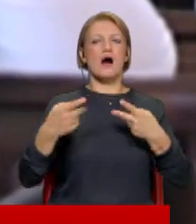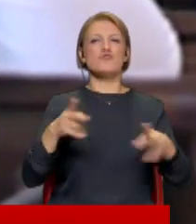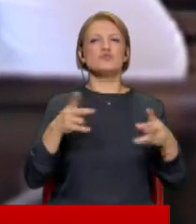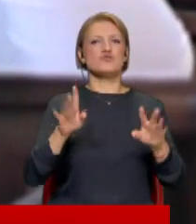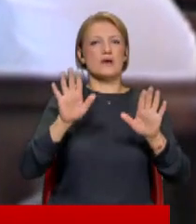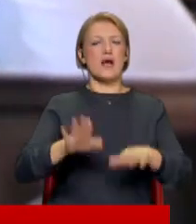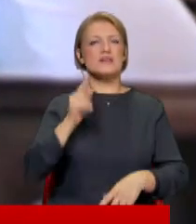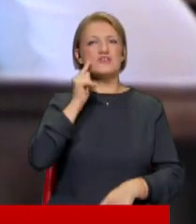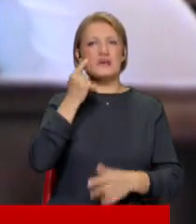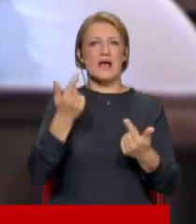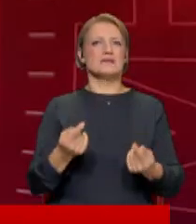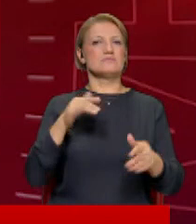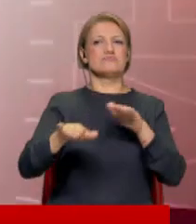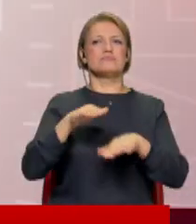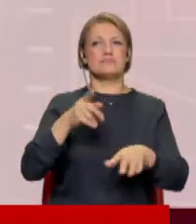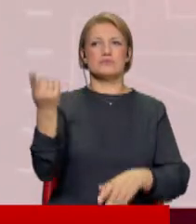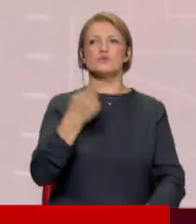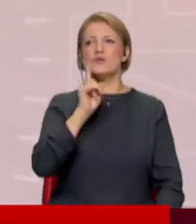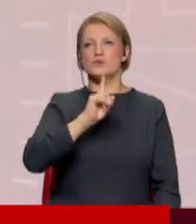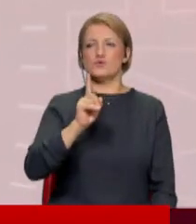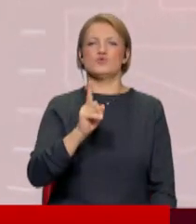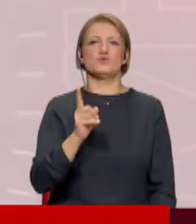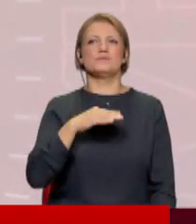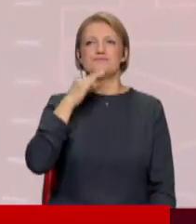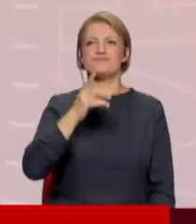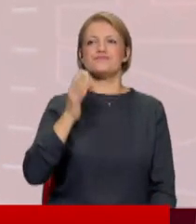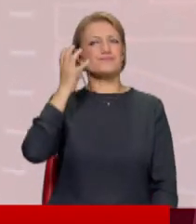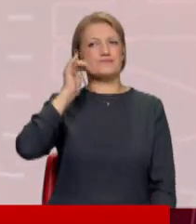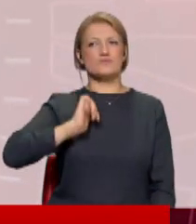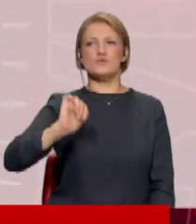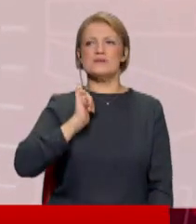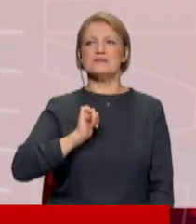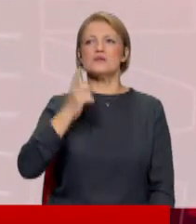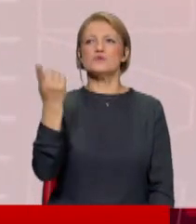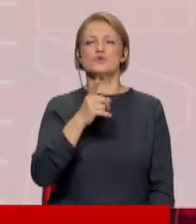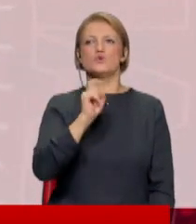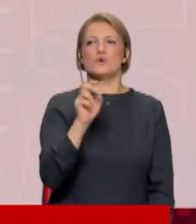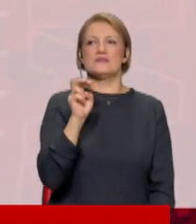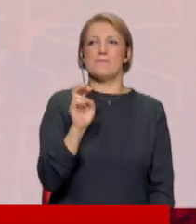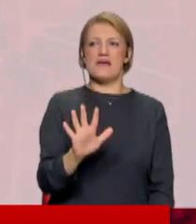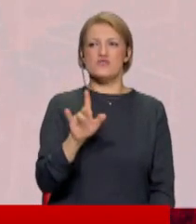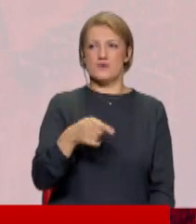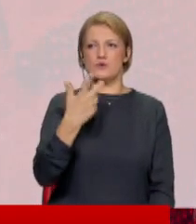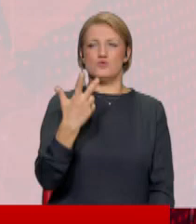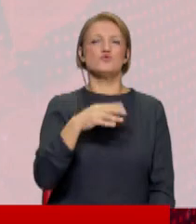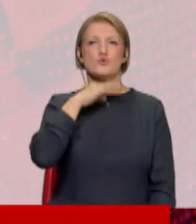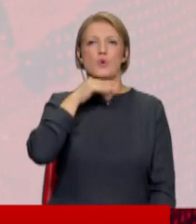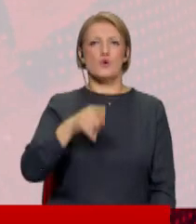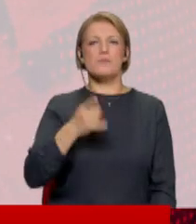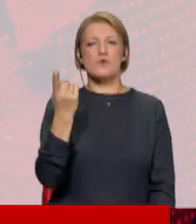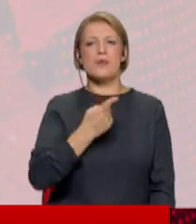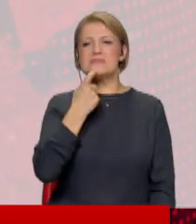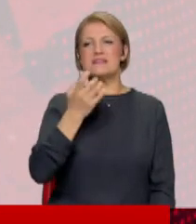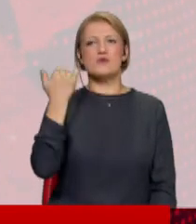Açıköğretim Fakültesi bölümleri %100 doldu Vakıf Üniversitesi bölümlerinin de %95,3'ü doğdu bu